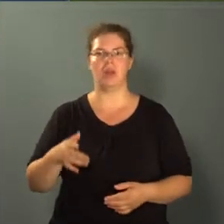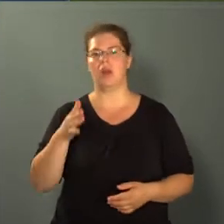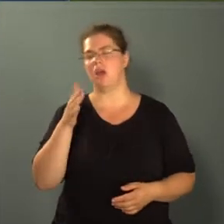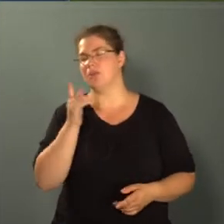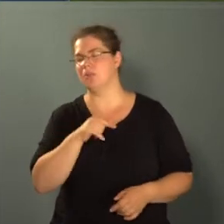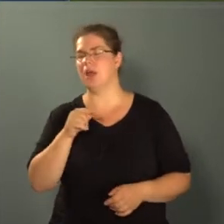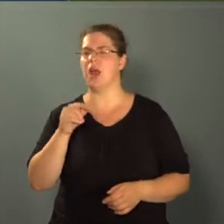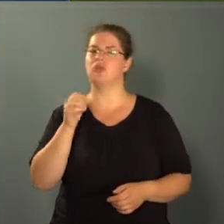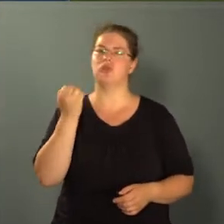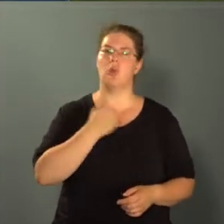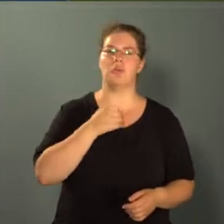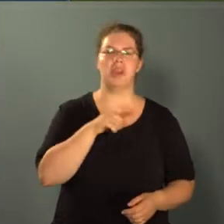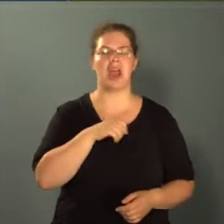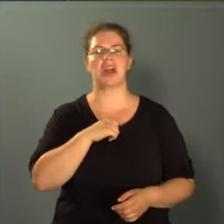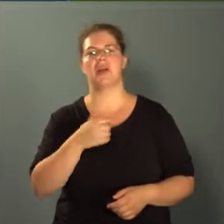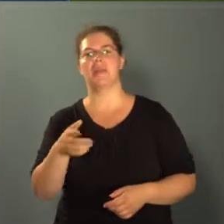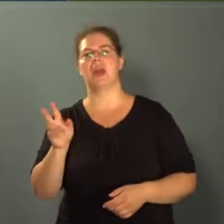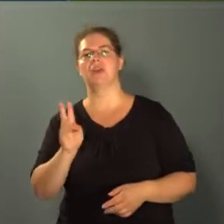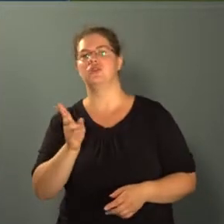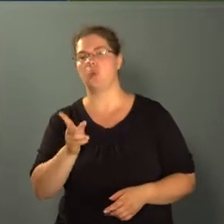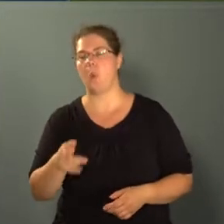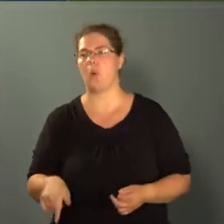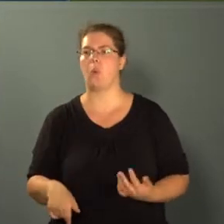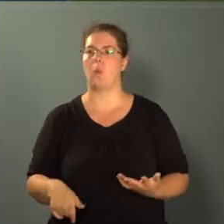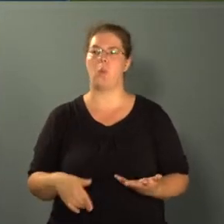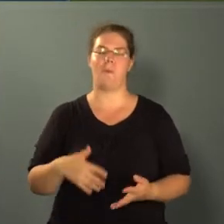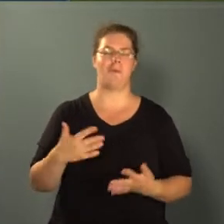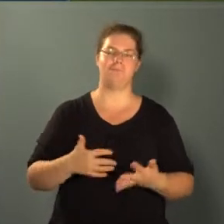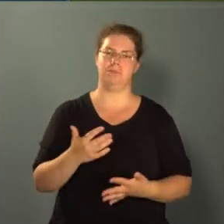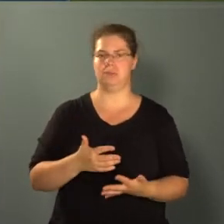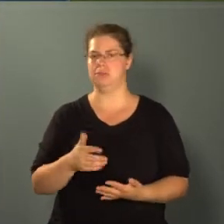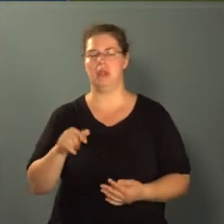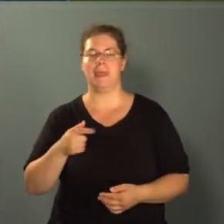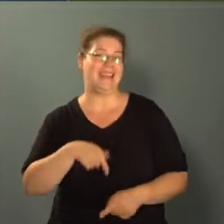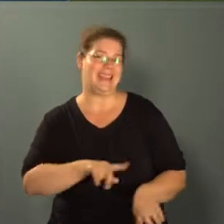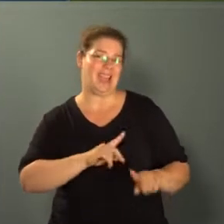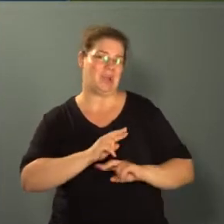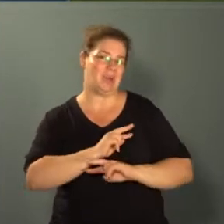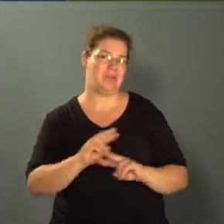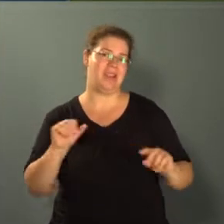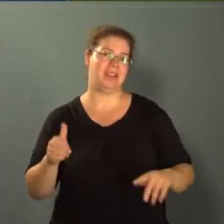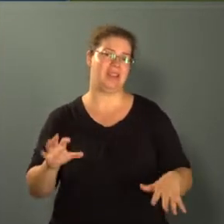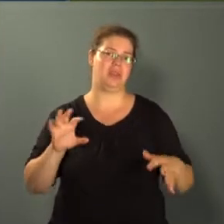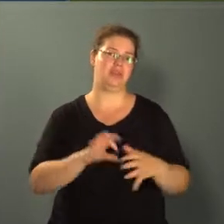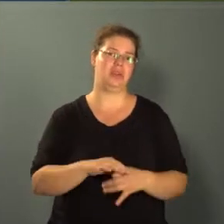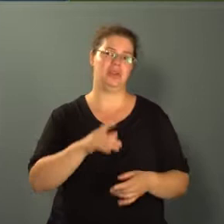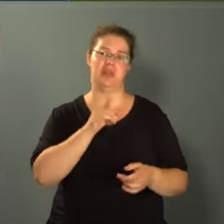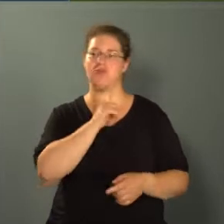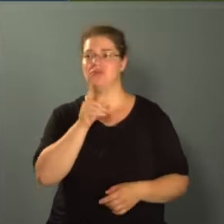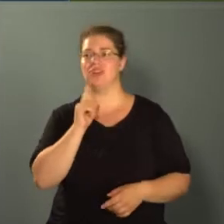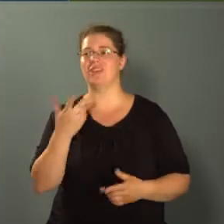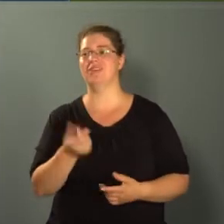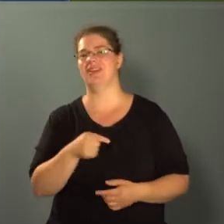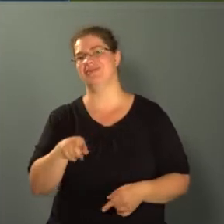a Dvorzsák Gabira, a Kiskokóra elől, de ugye nekünk van egy kapcsolatunk a Fradival, ehhez